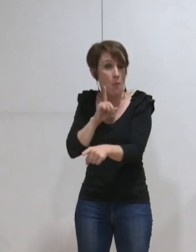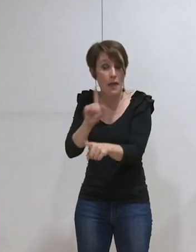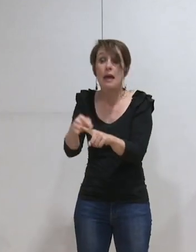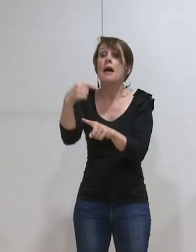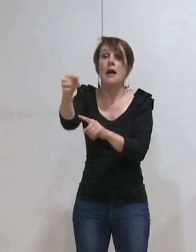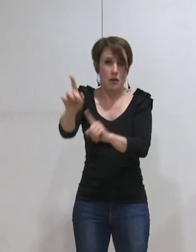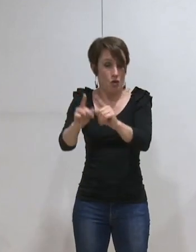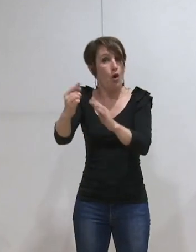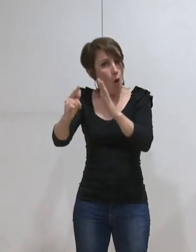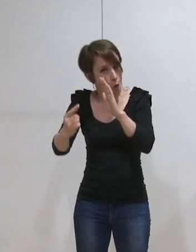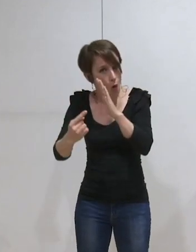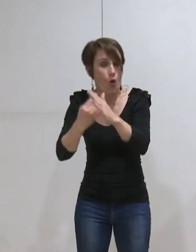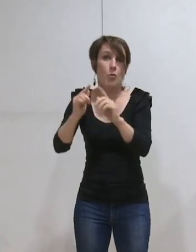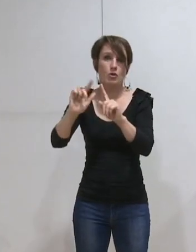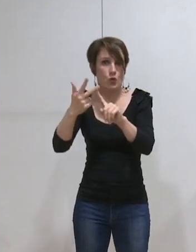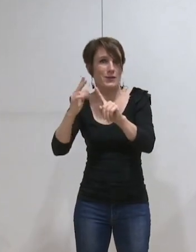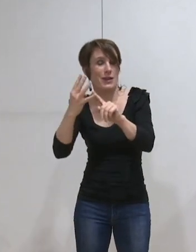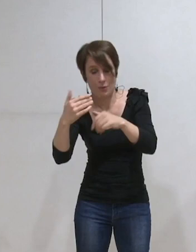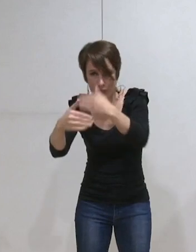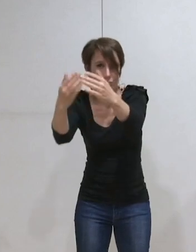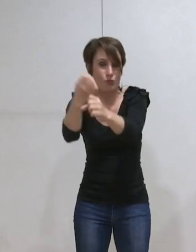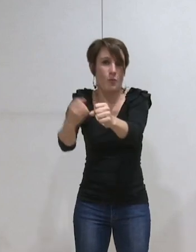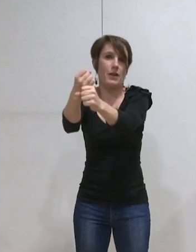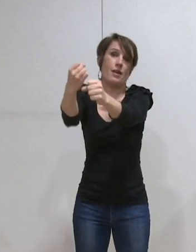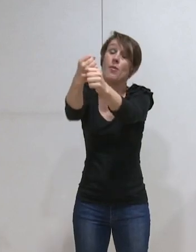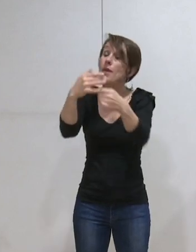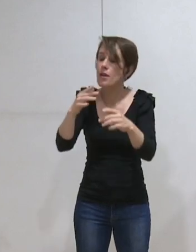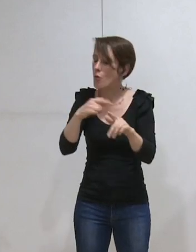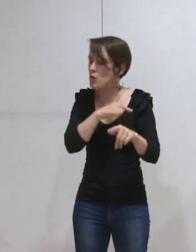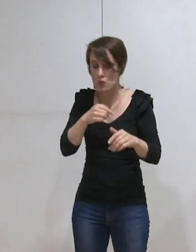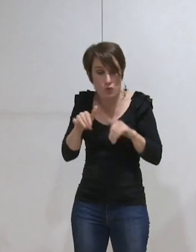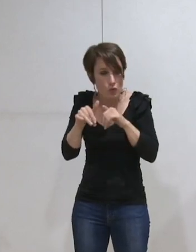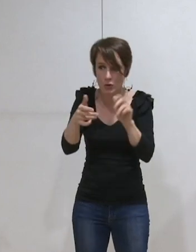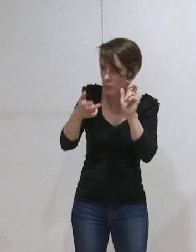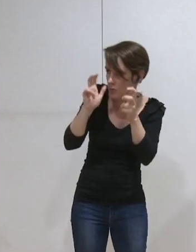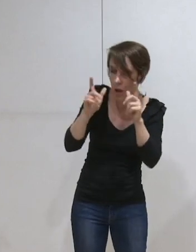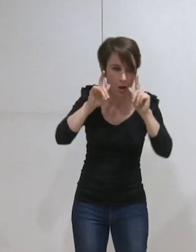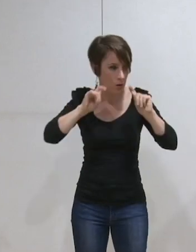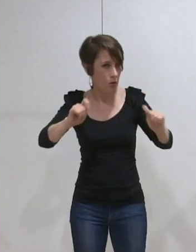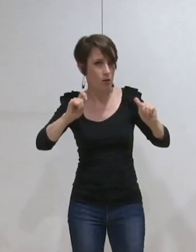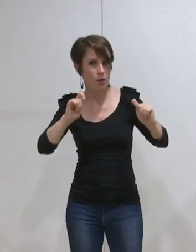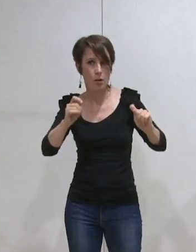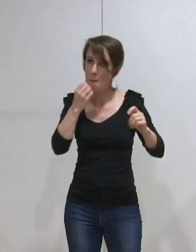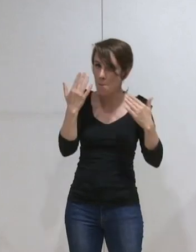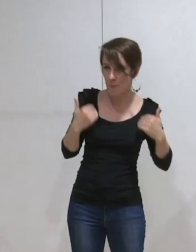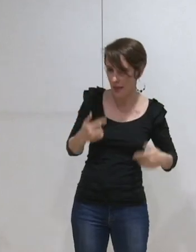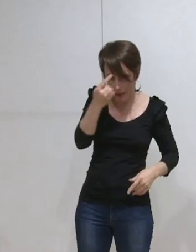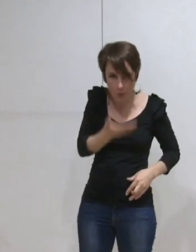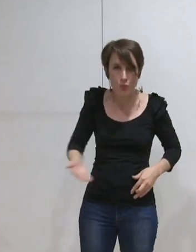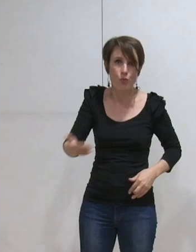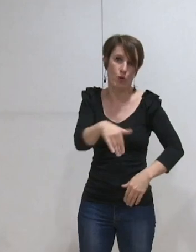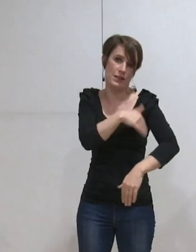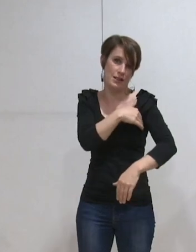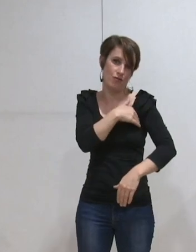et que nous resterons toujours soucieux de la qualité du bien-être et nous serons vigilants dans la mise en œuvre de ces services